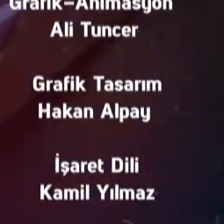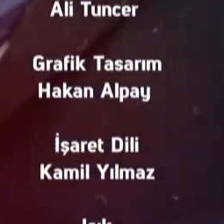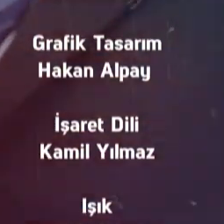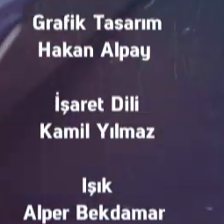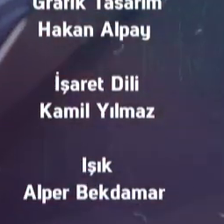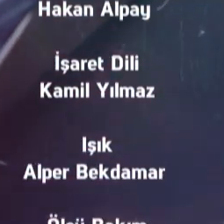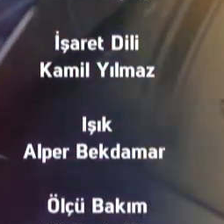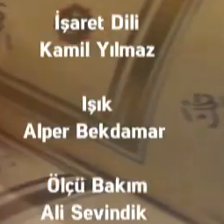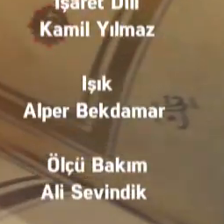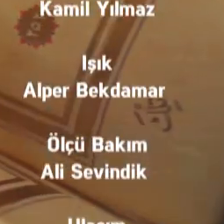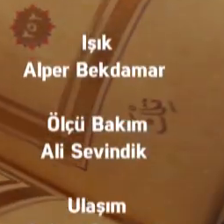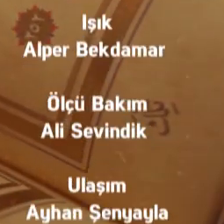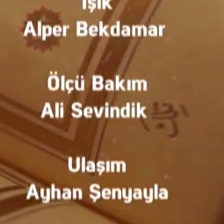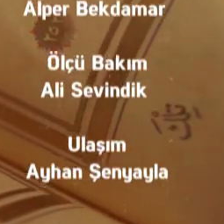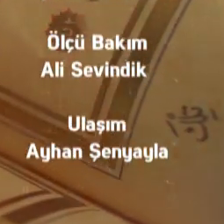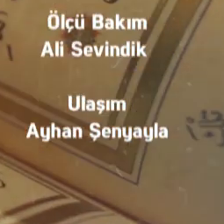abone